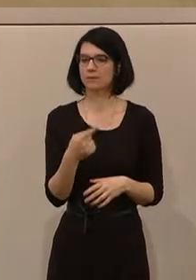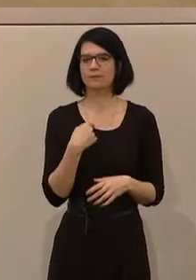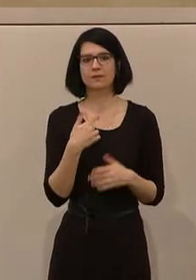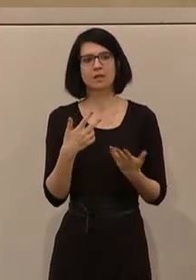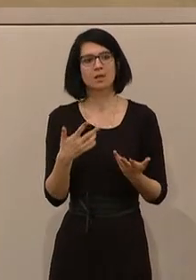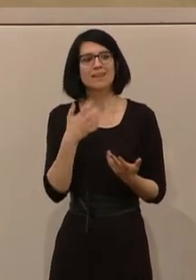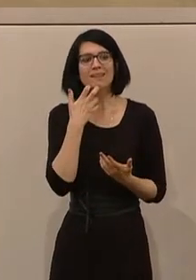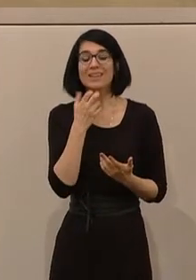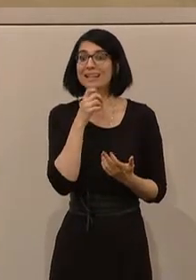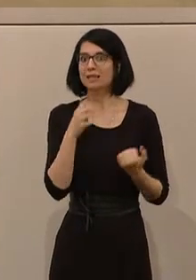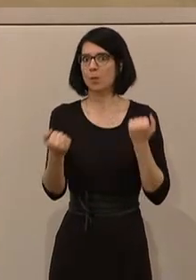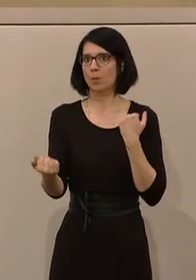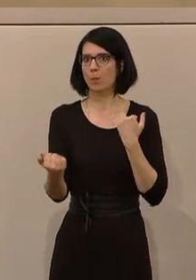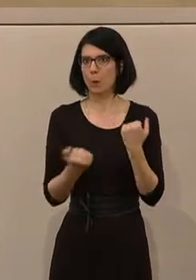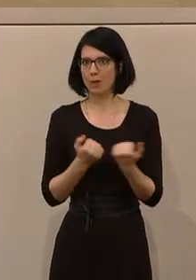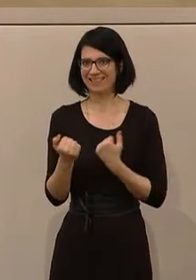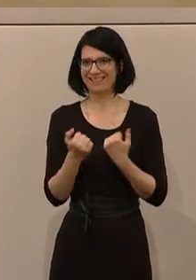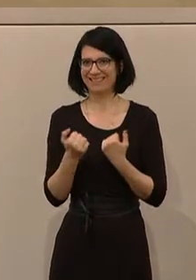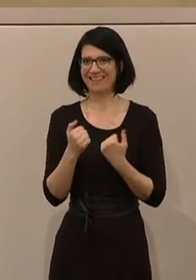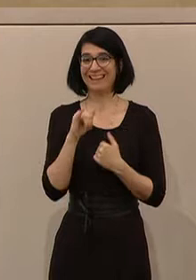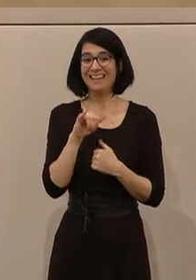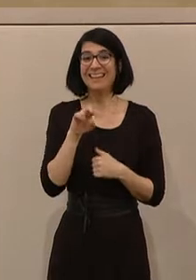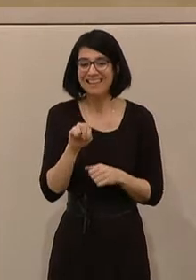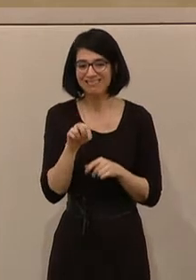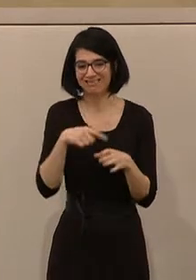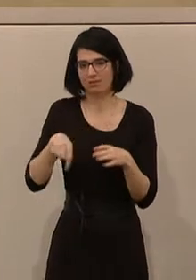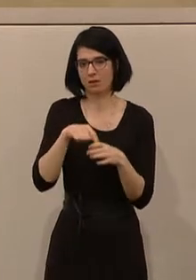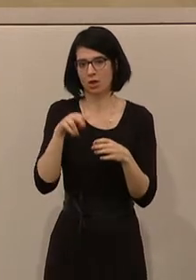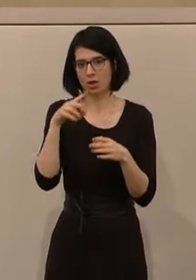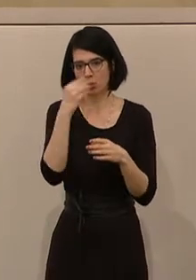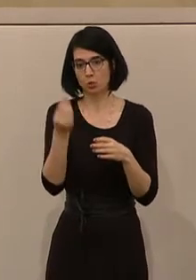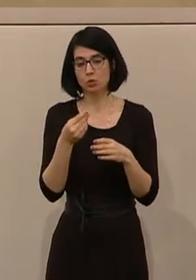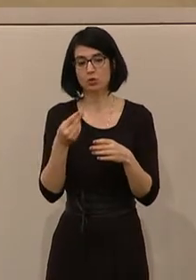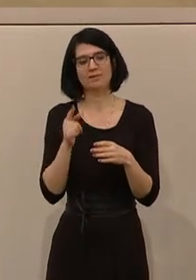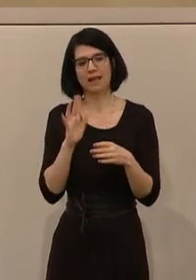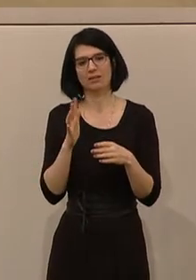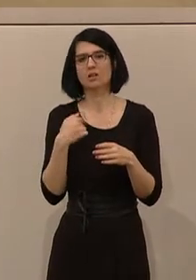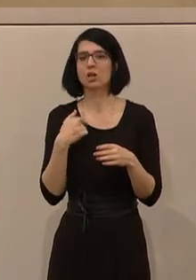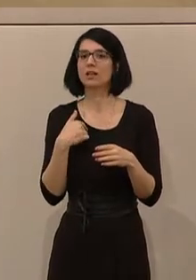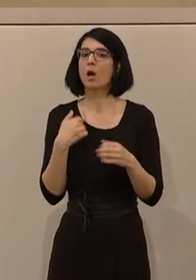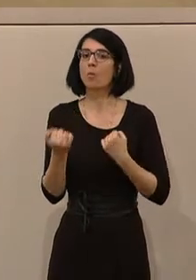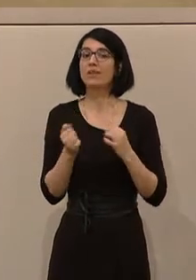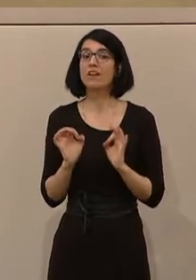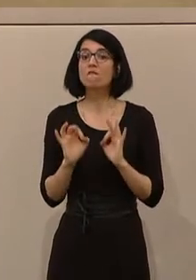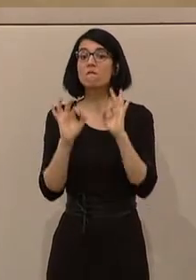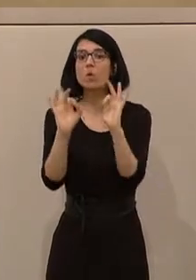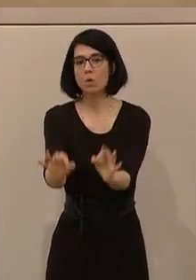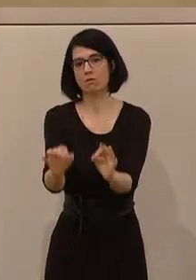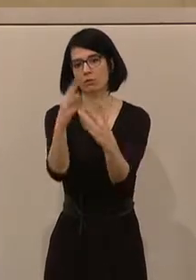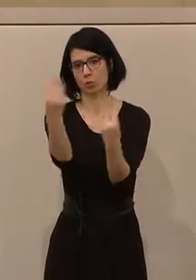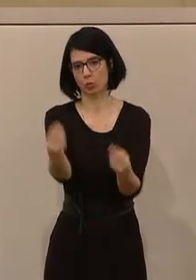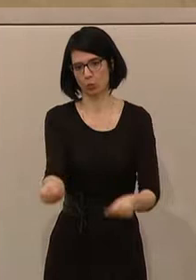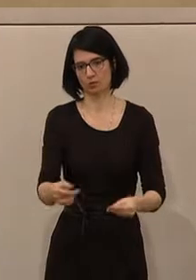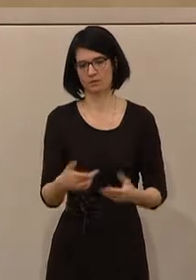Sinne nicht Politik in der Kunst- und Kulturszene machen, sondern für diese. Und ich glaube, für eine so